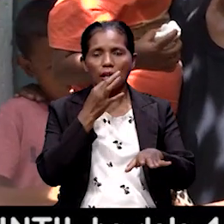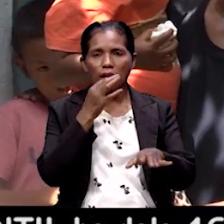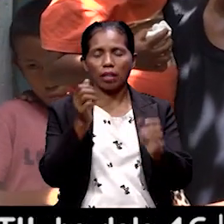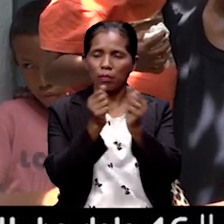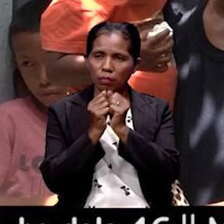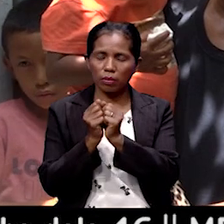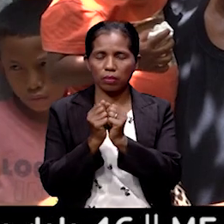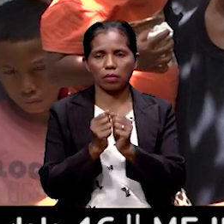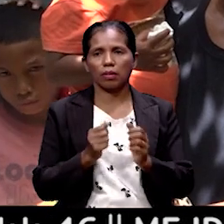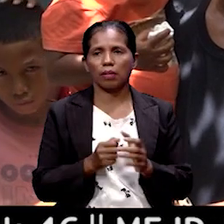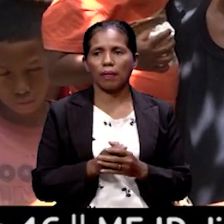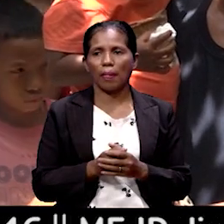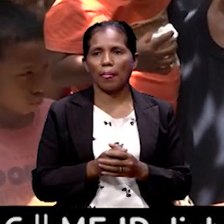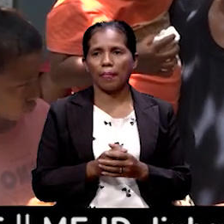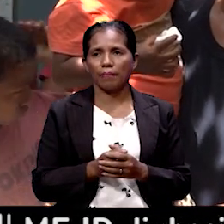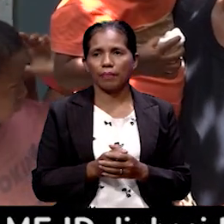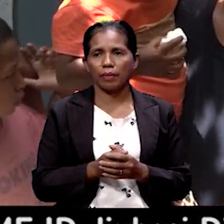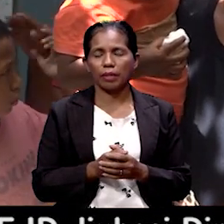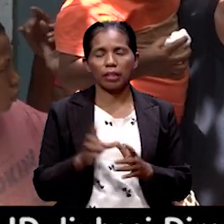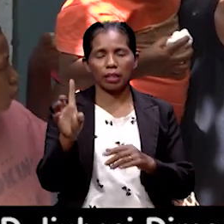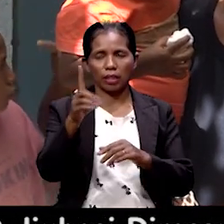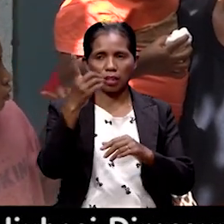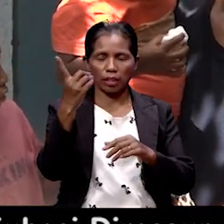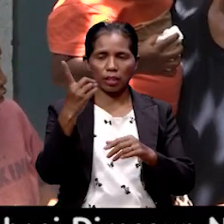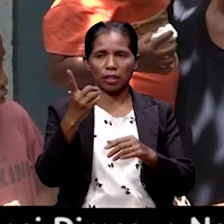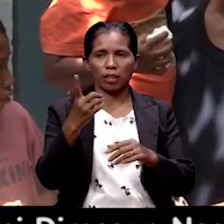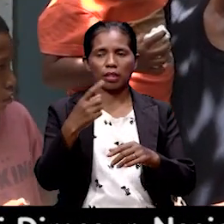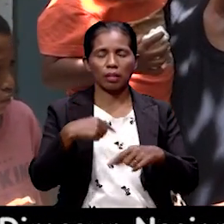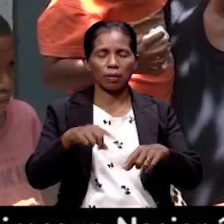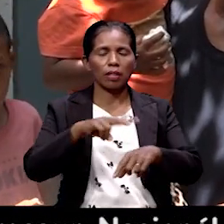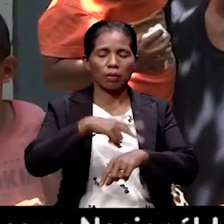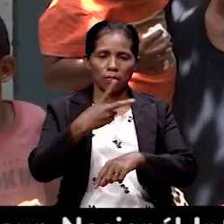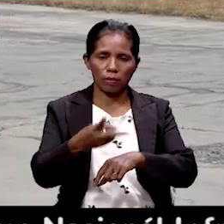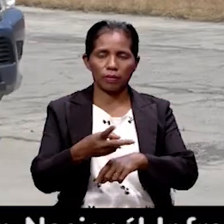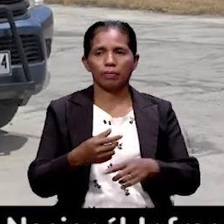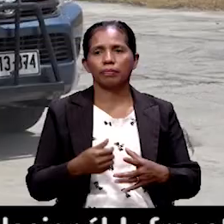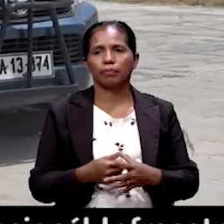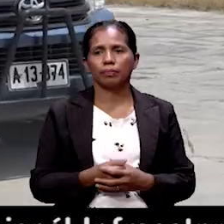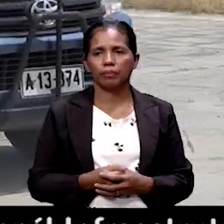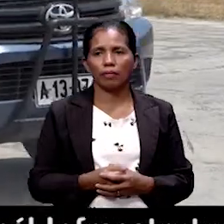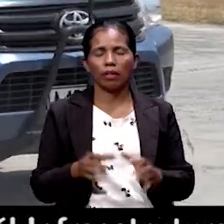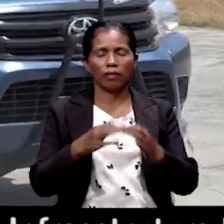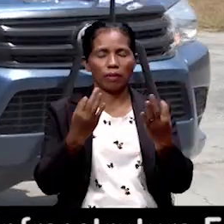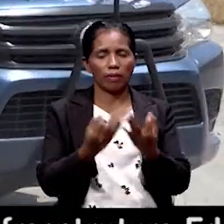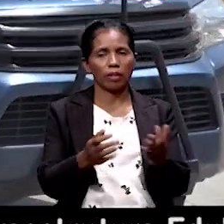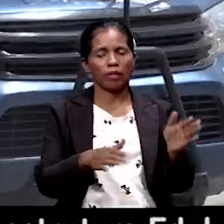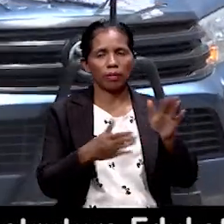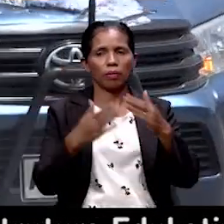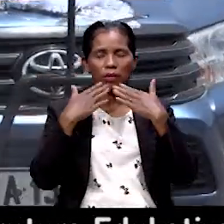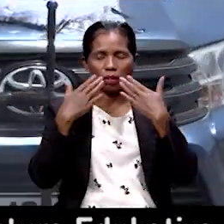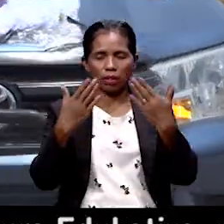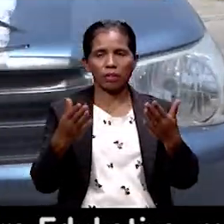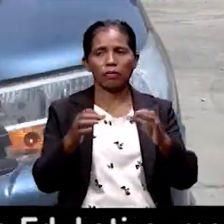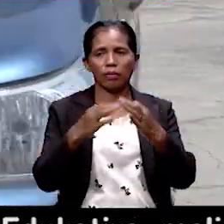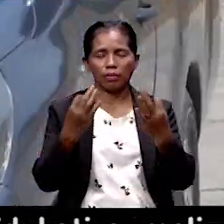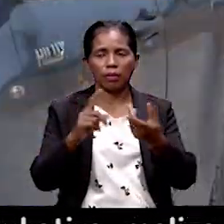ser hangem ya madrugada ni fila madrugada ni fila madrugada mat bani mole de dal familia Matebian agradece ba familia